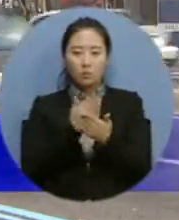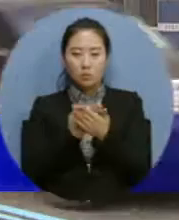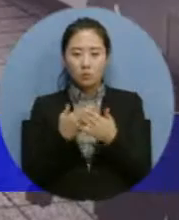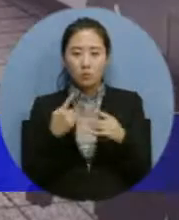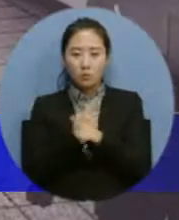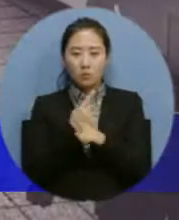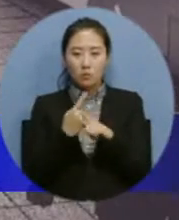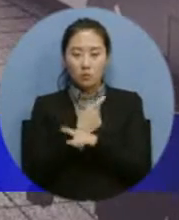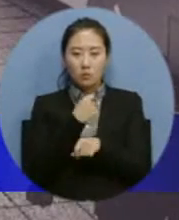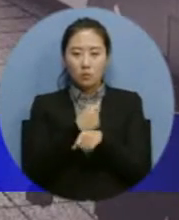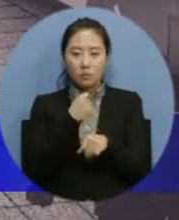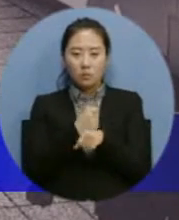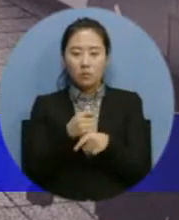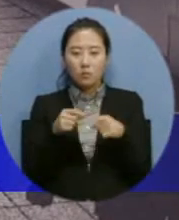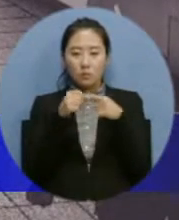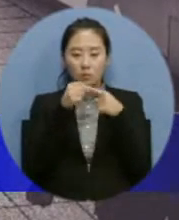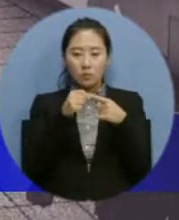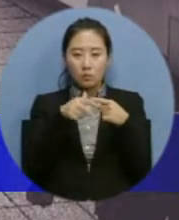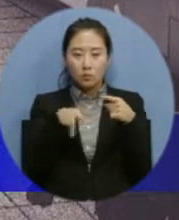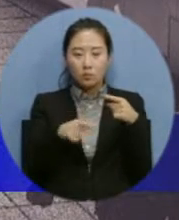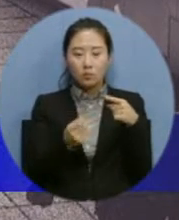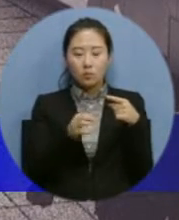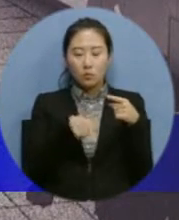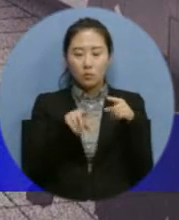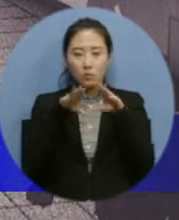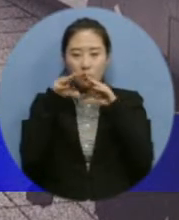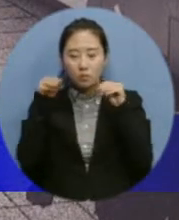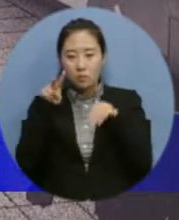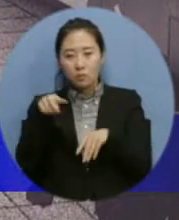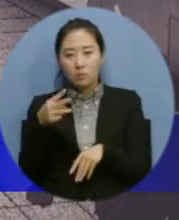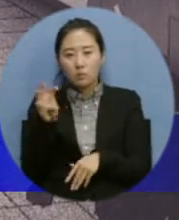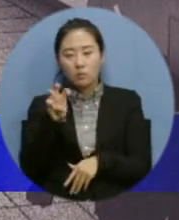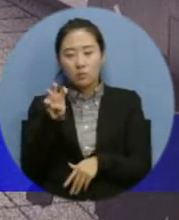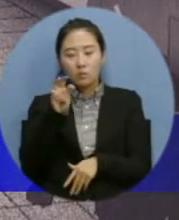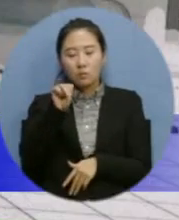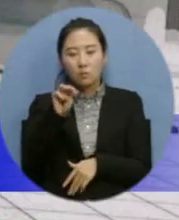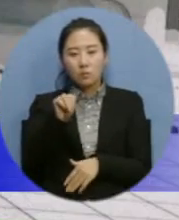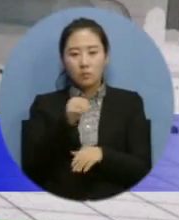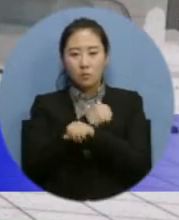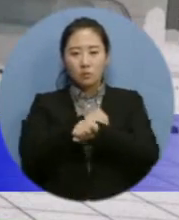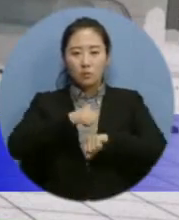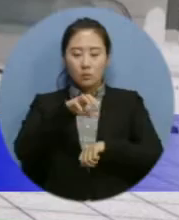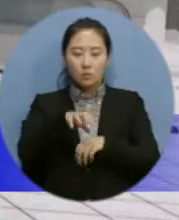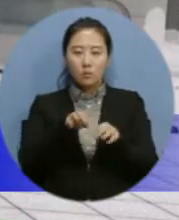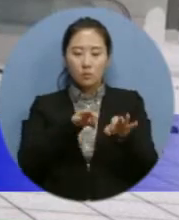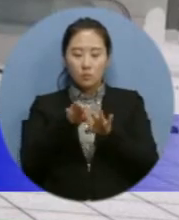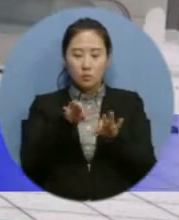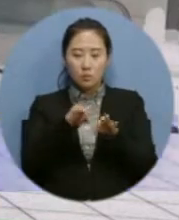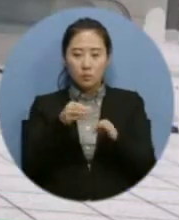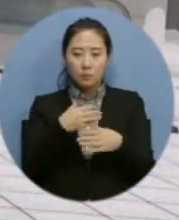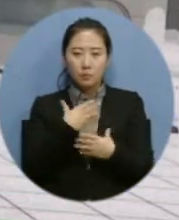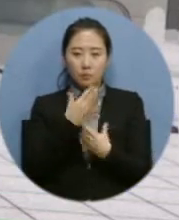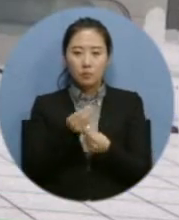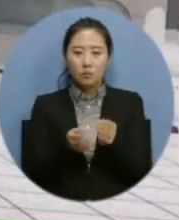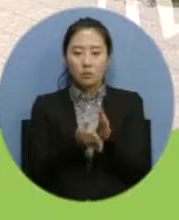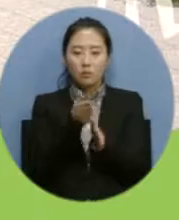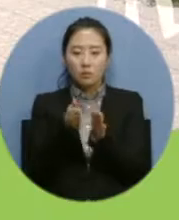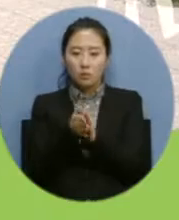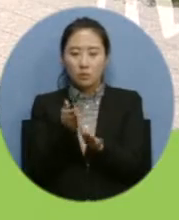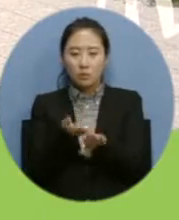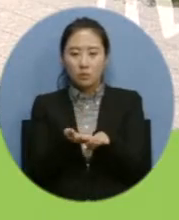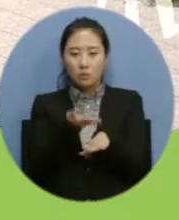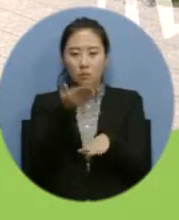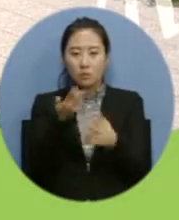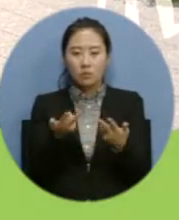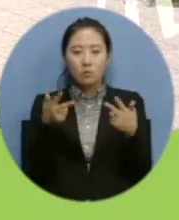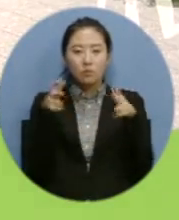올랐습니다 종각역에서 광화문 여까지 240m 구간 지하엔 쇼핑몰과 편의시설이 지상에는